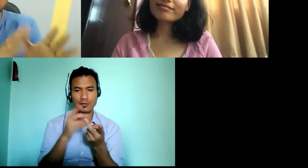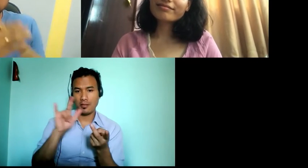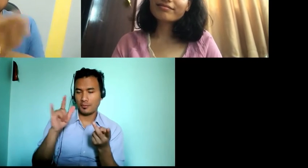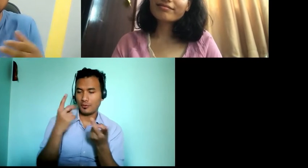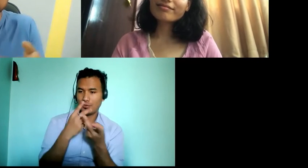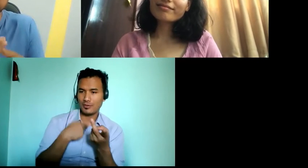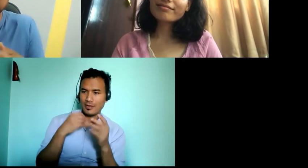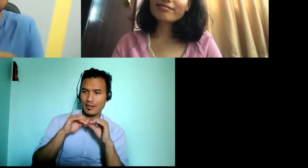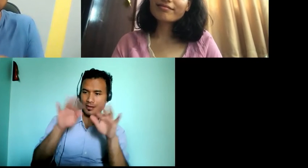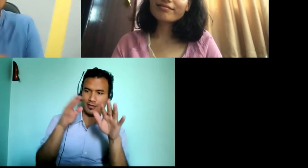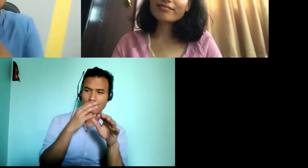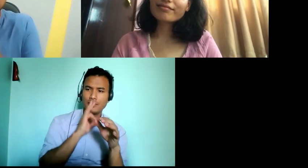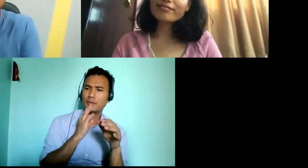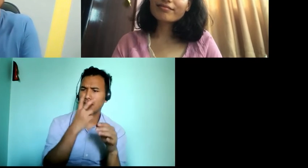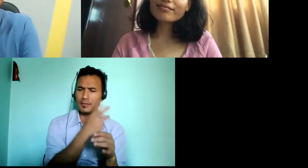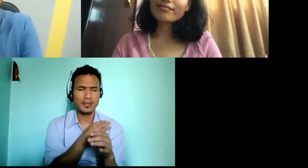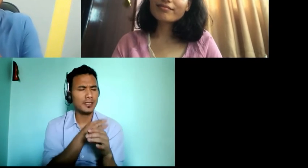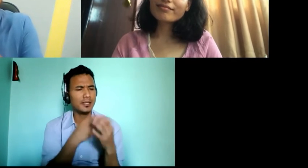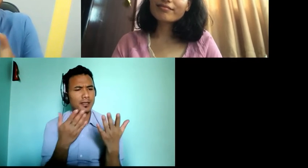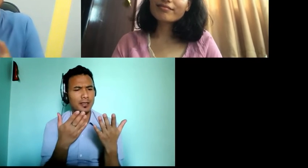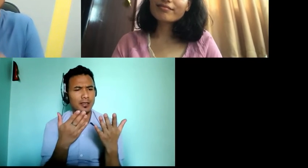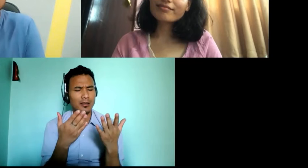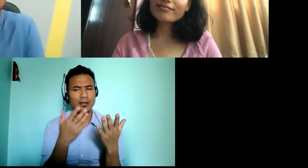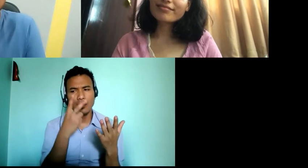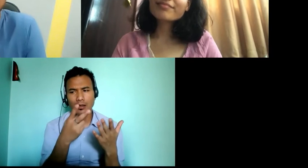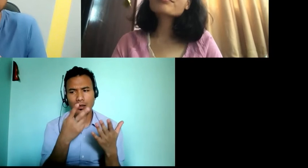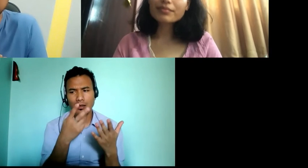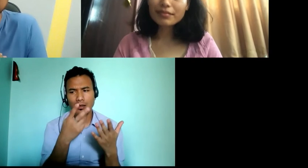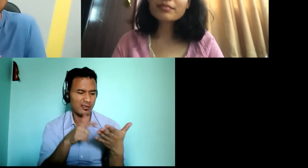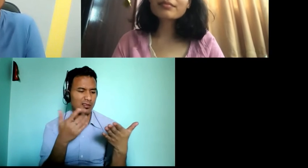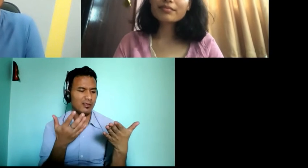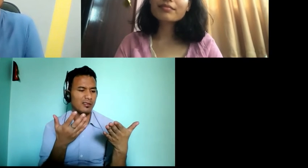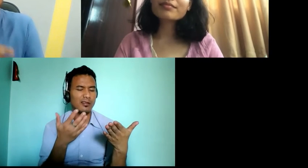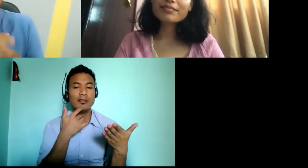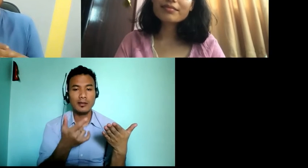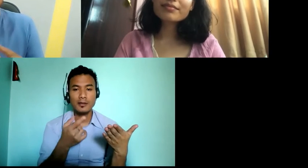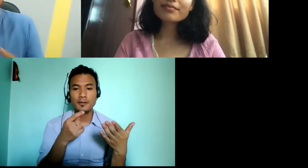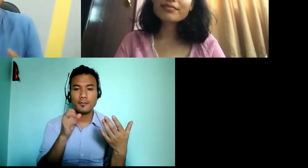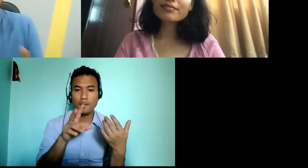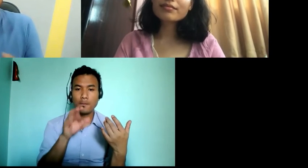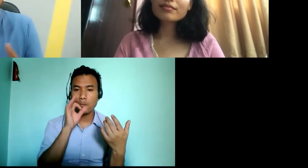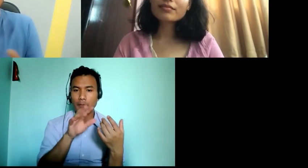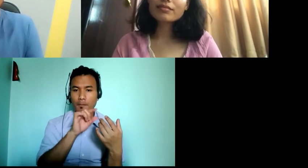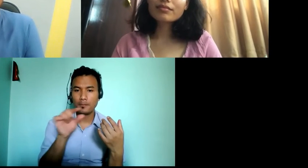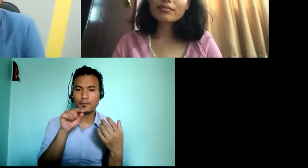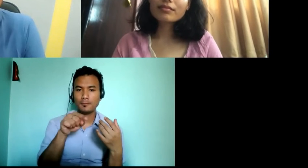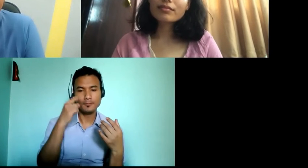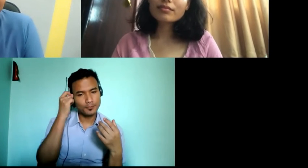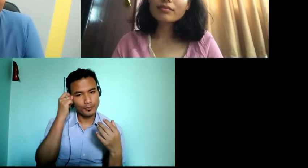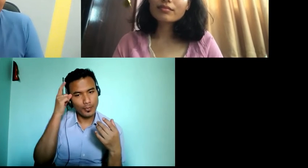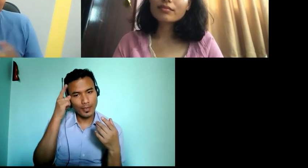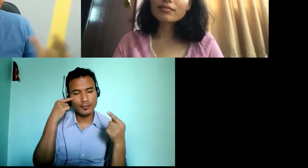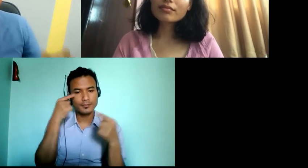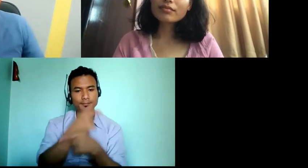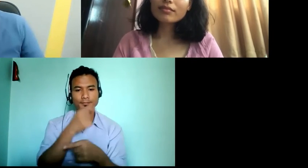त्यो फेसबुक हेर्ने मान्छेले त होइन वृद्ध मान्छेले के लेखेको यो भन्ने खालको इम्प्रेसन जाने, तर रियालिटीमा चाहिँ त्यो मिसअन्डरस्ट्यान्डिङहरू क्रिएट भएर